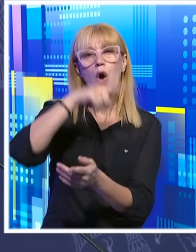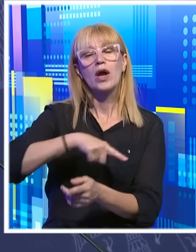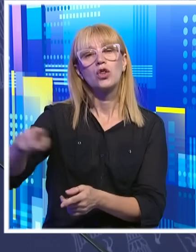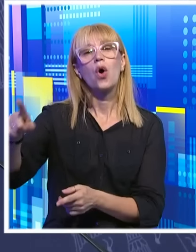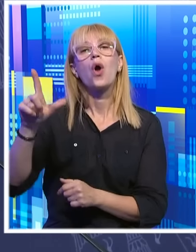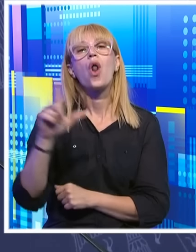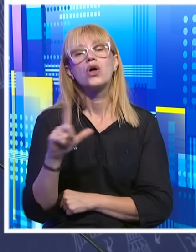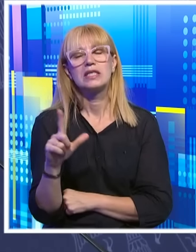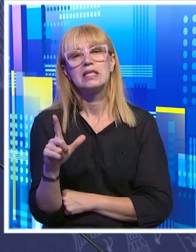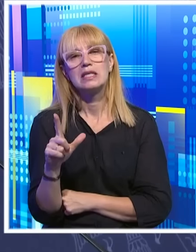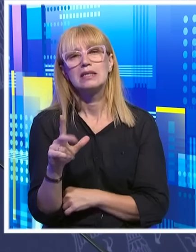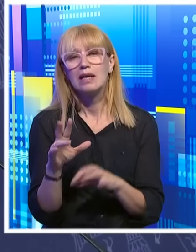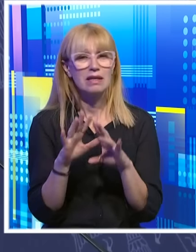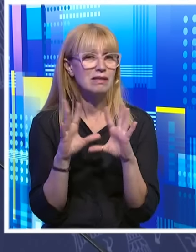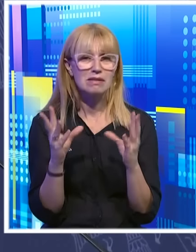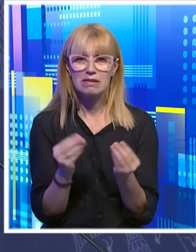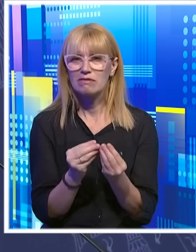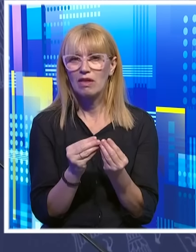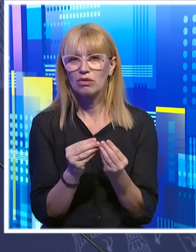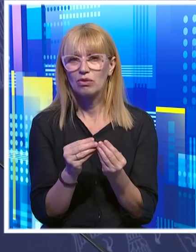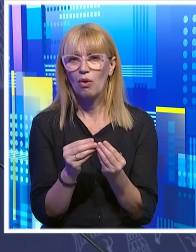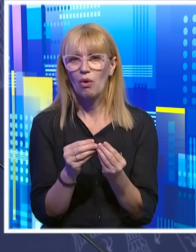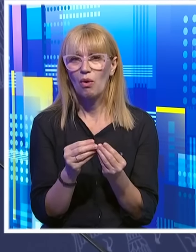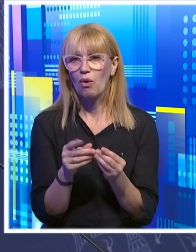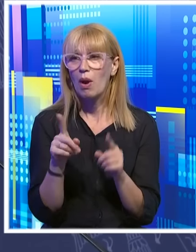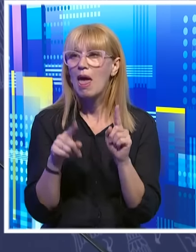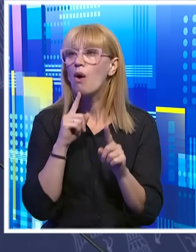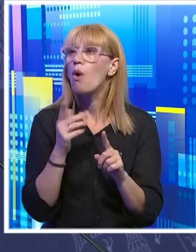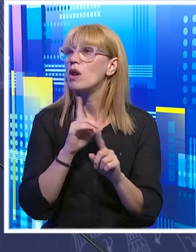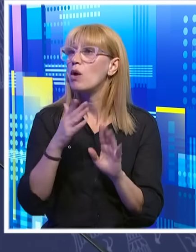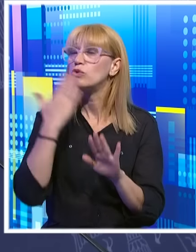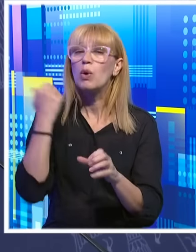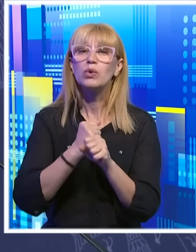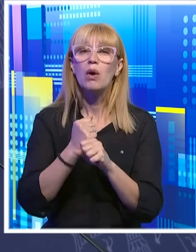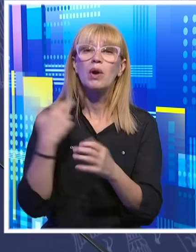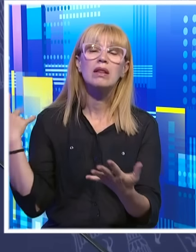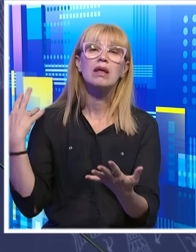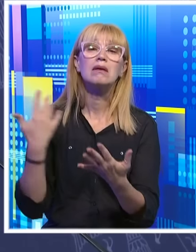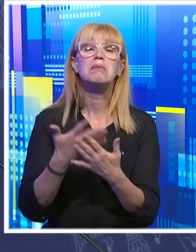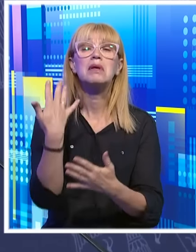Loznice. Sve to što neko pre toga nije uradio u 50 godina u Loznici.